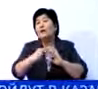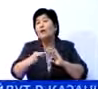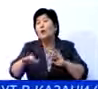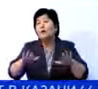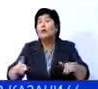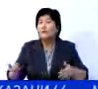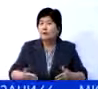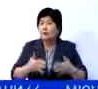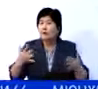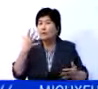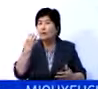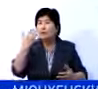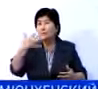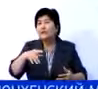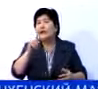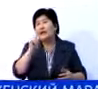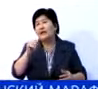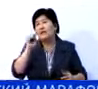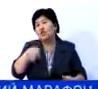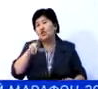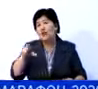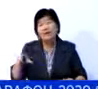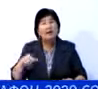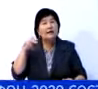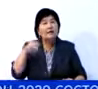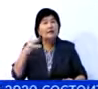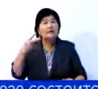где проживает 551 тысяча человек. К